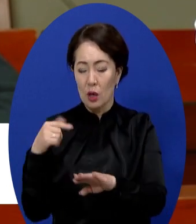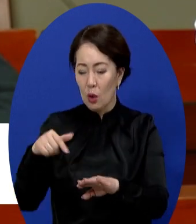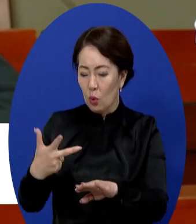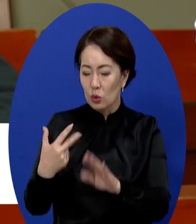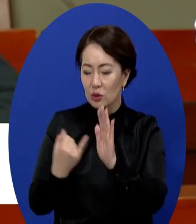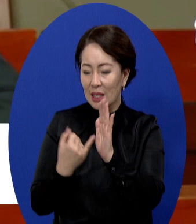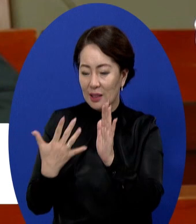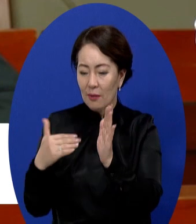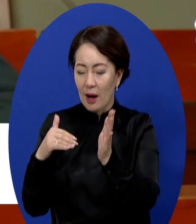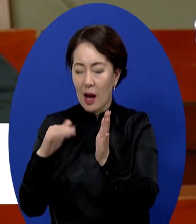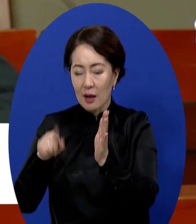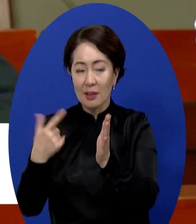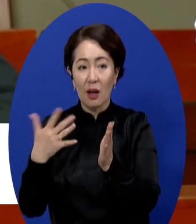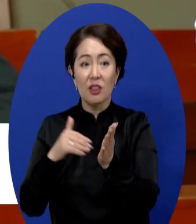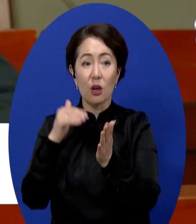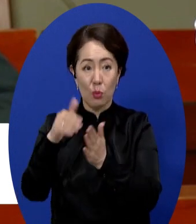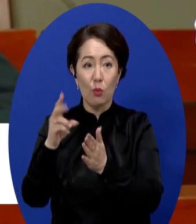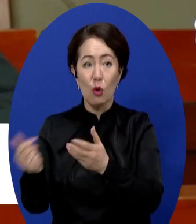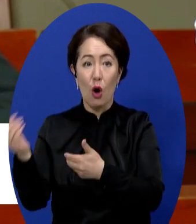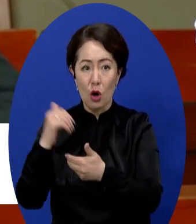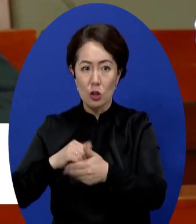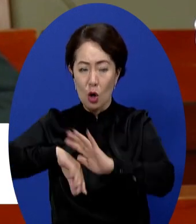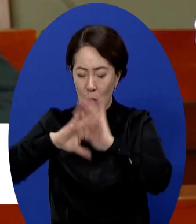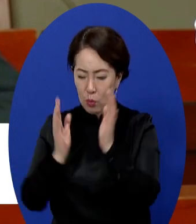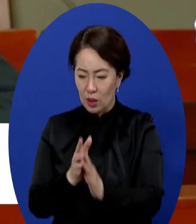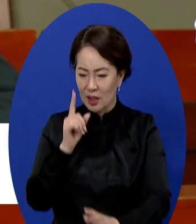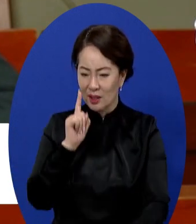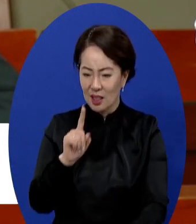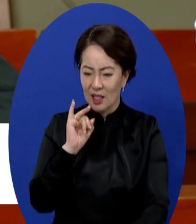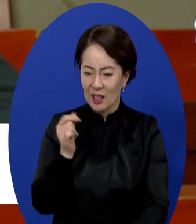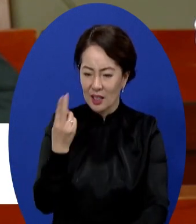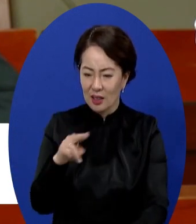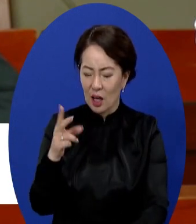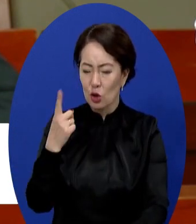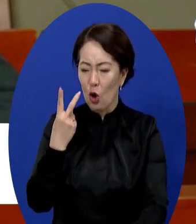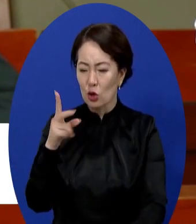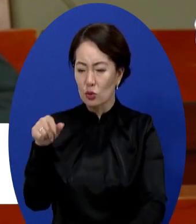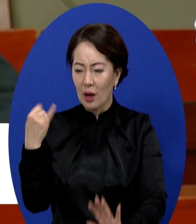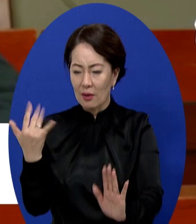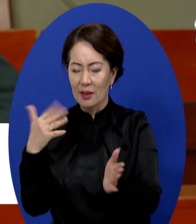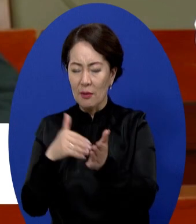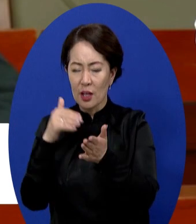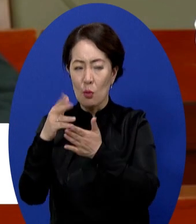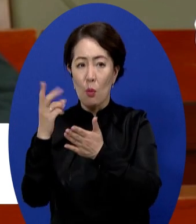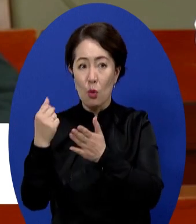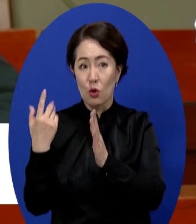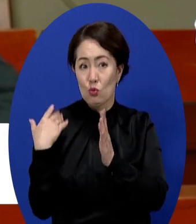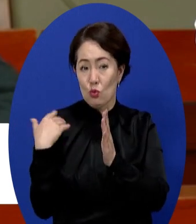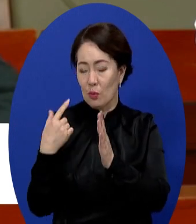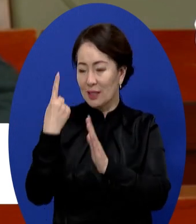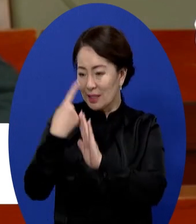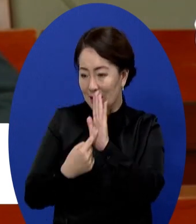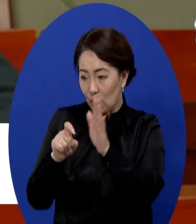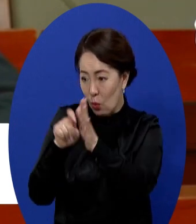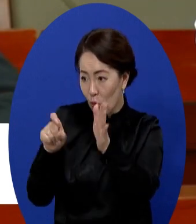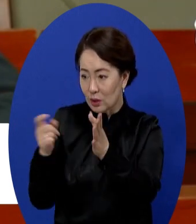365.5 тэрбум төгрөг, нийтдээ 1 их найд 26.5 тэрбум төгрөг сүүлийн одоо сар гарны хугацаанд төрийн санд төвлөрсөн